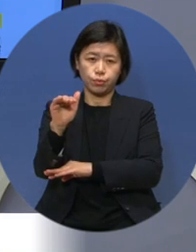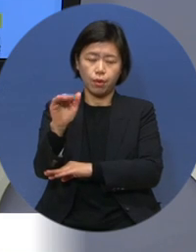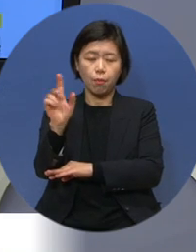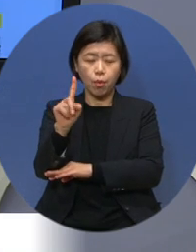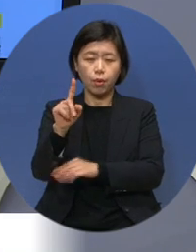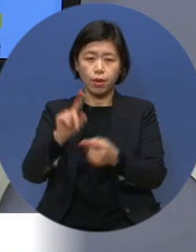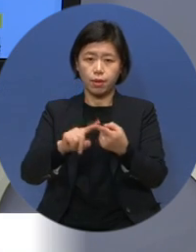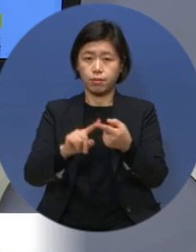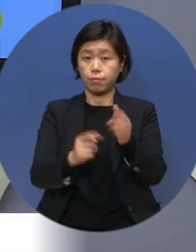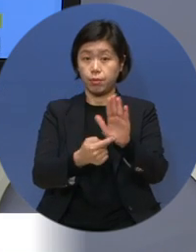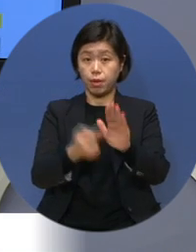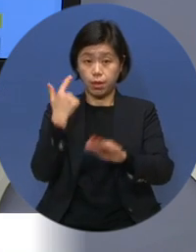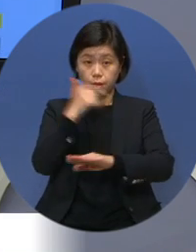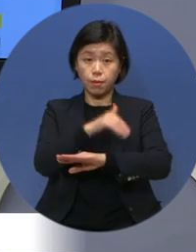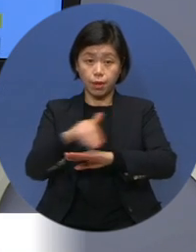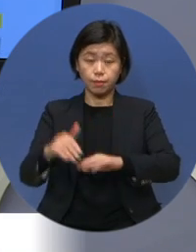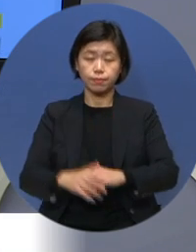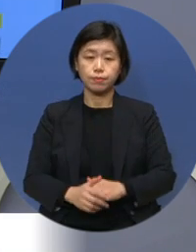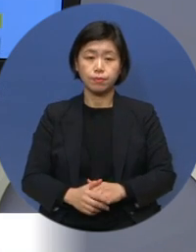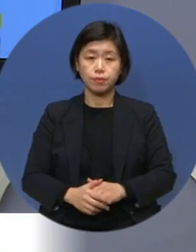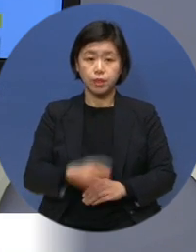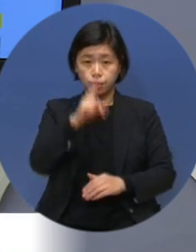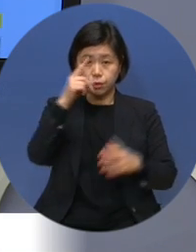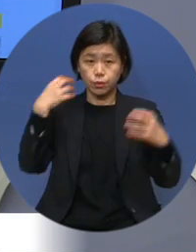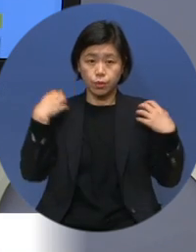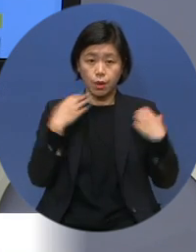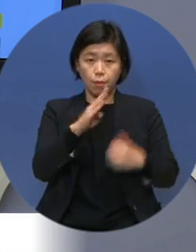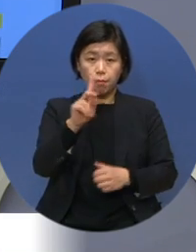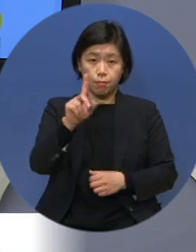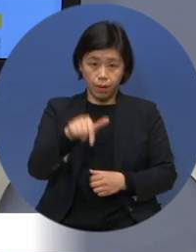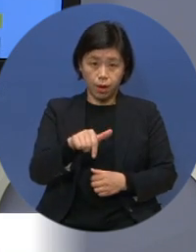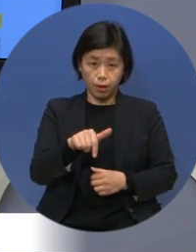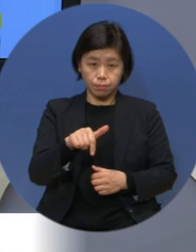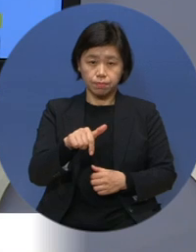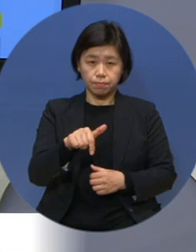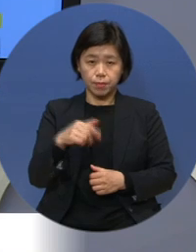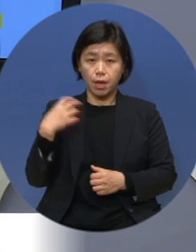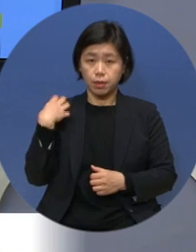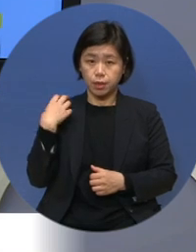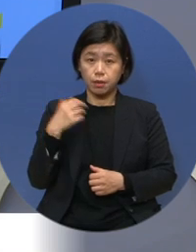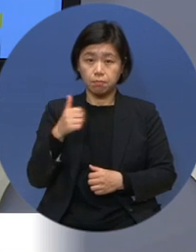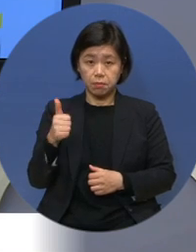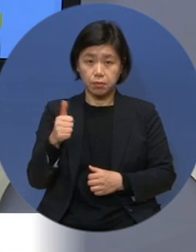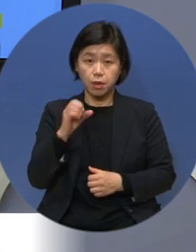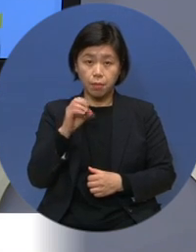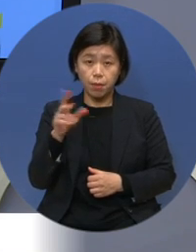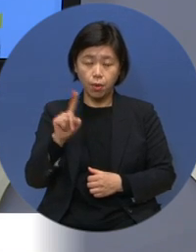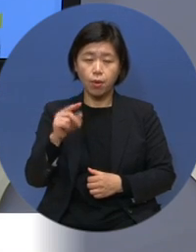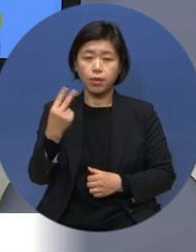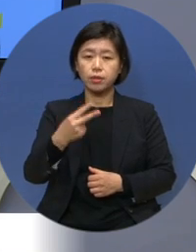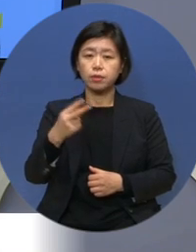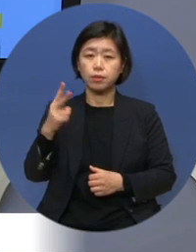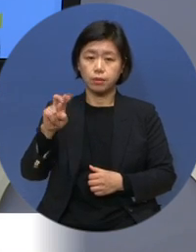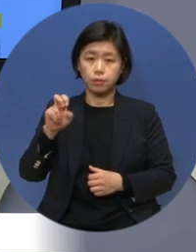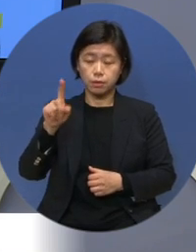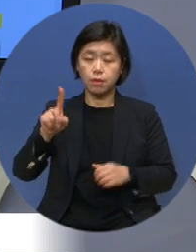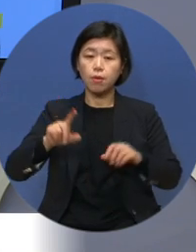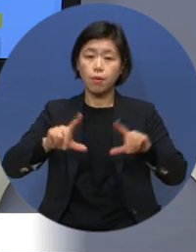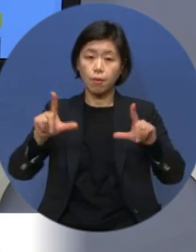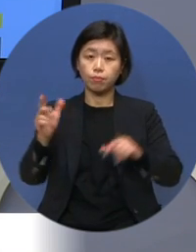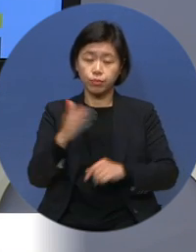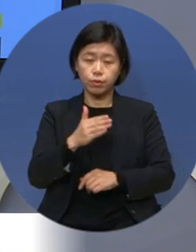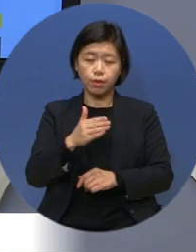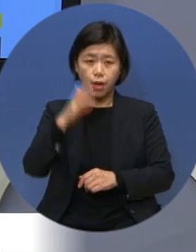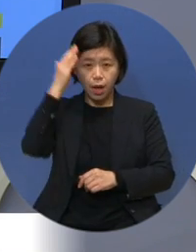계획입니다 문체부 박양 후 장관은 2021년 부터 한국판 뉴딜 사업 의 일환으로